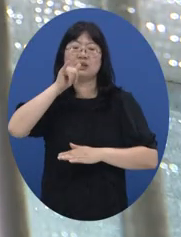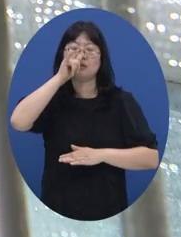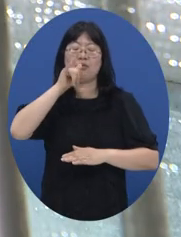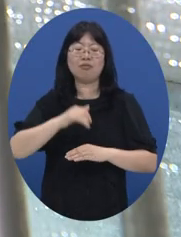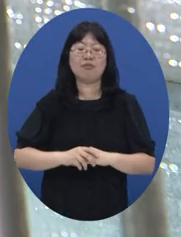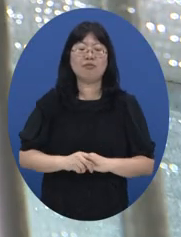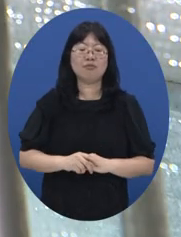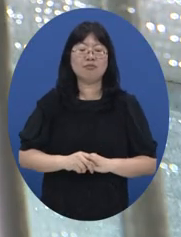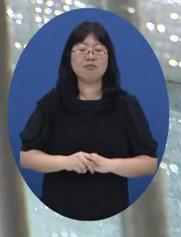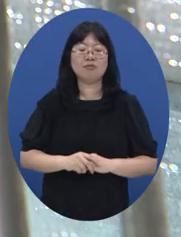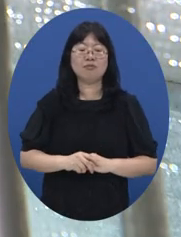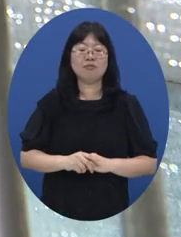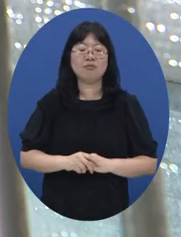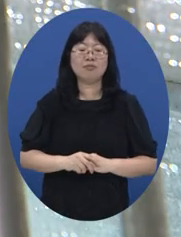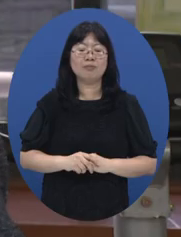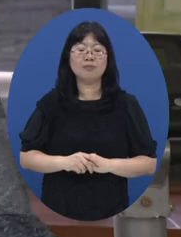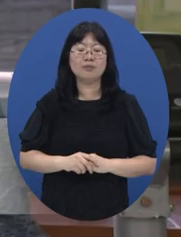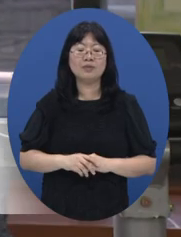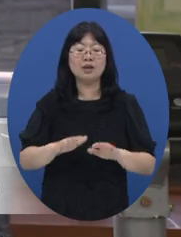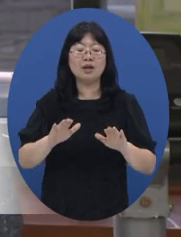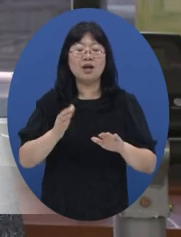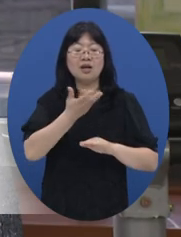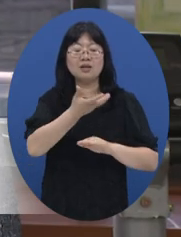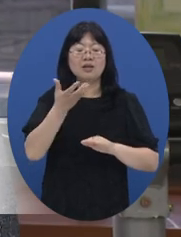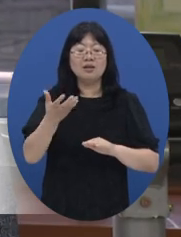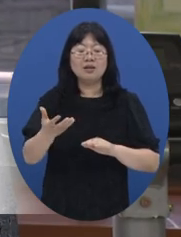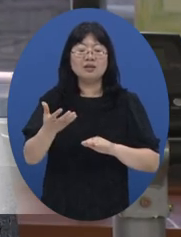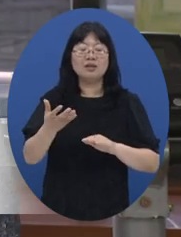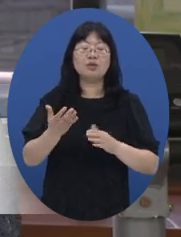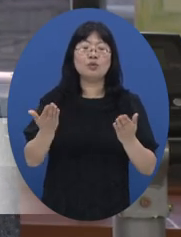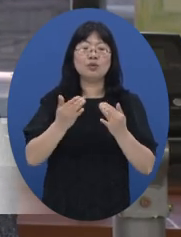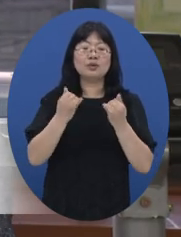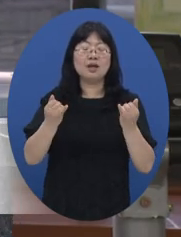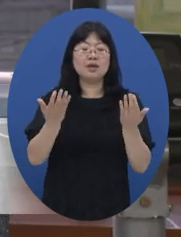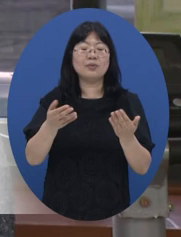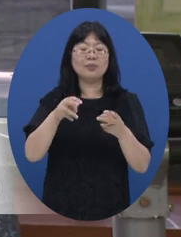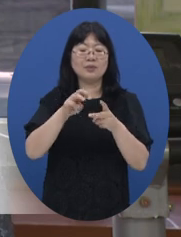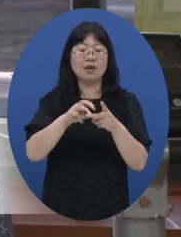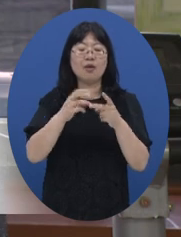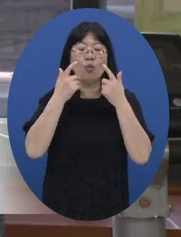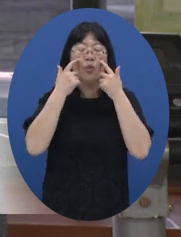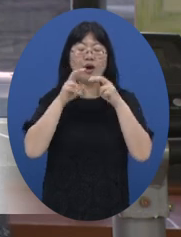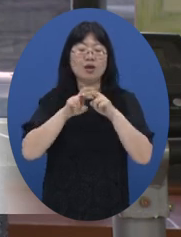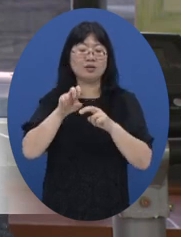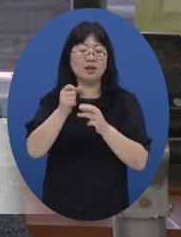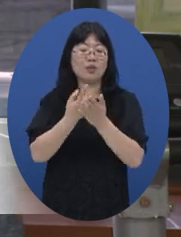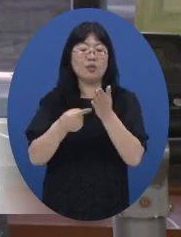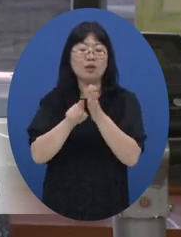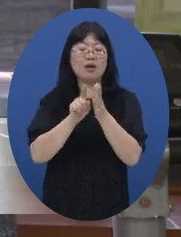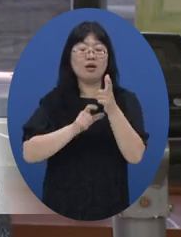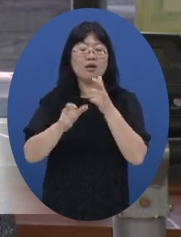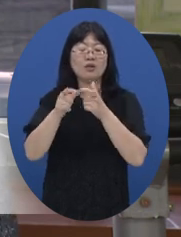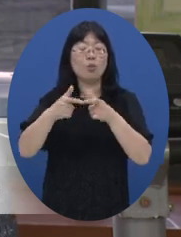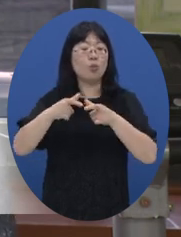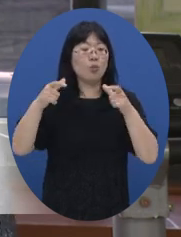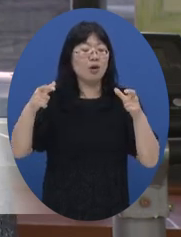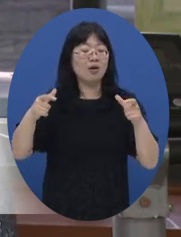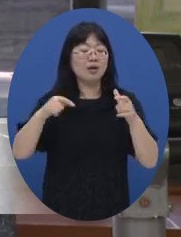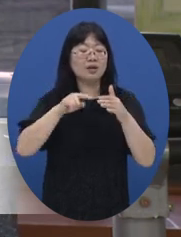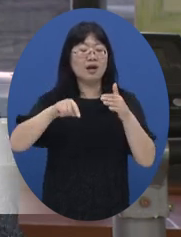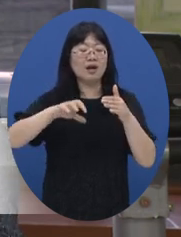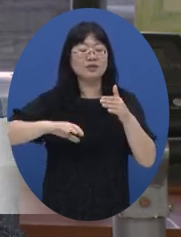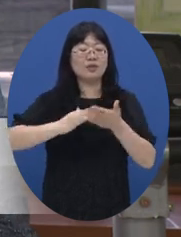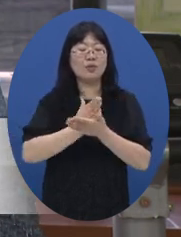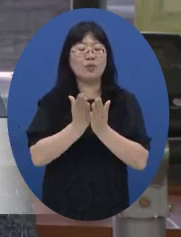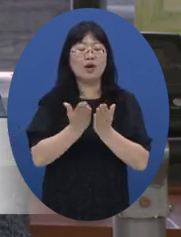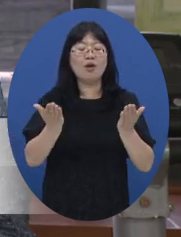있습니다. 고정적으로 더 이런 이동 노동자 쉼터들이 확실하게 정착이 할수 있도록 더 확충할 거고요. 그 안에 여러